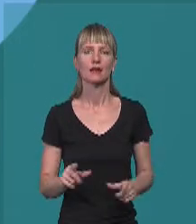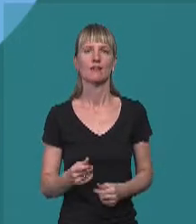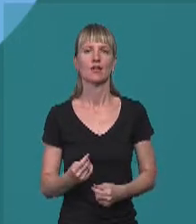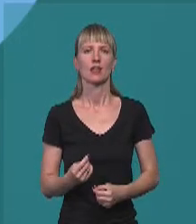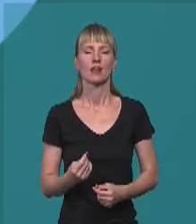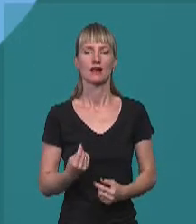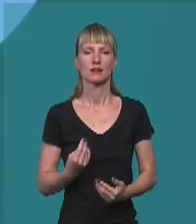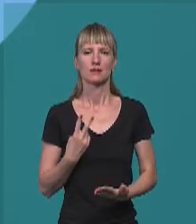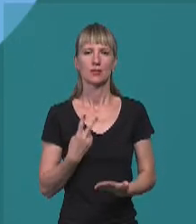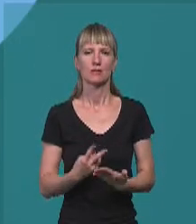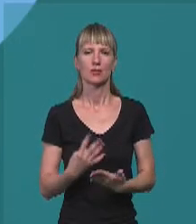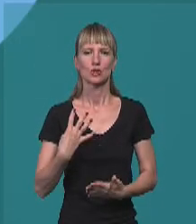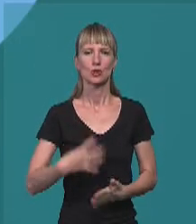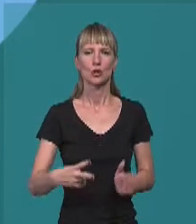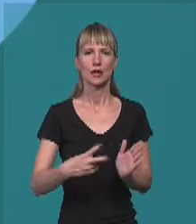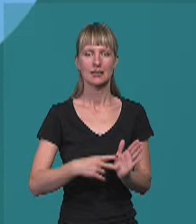Тобто